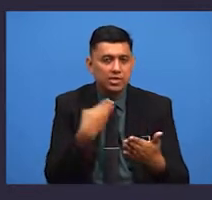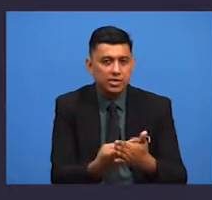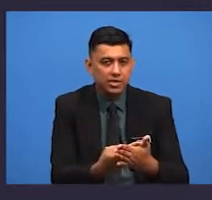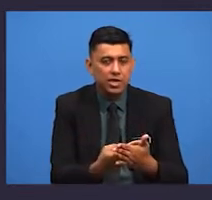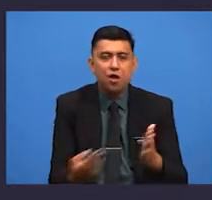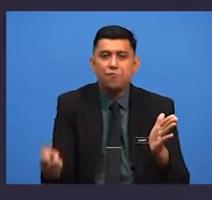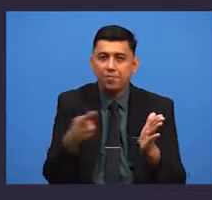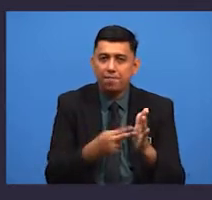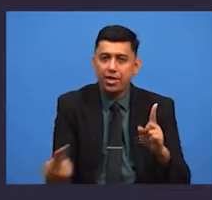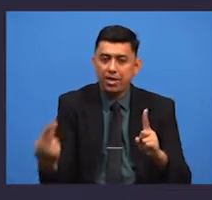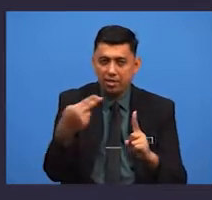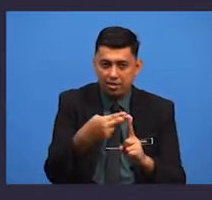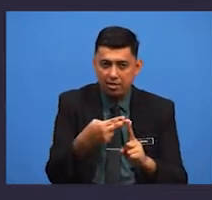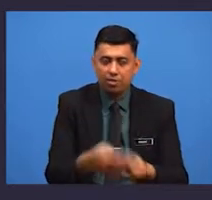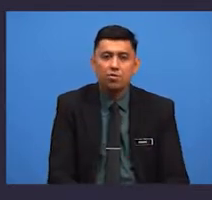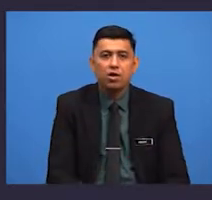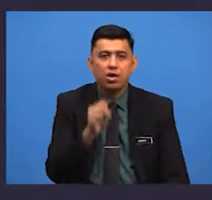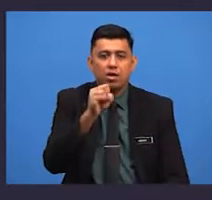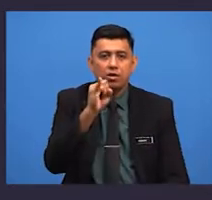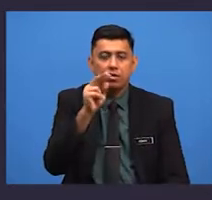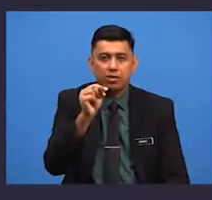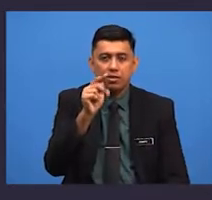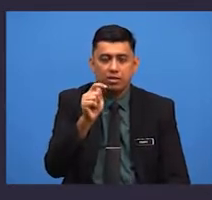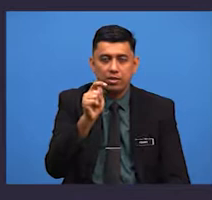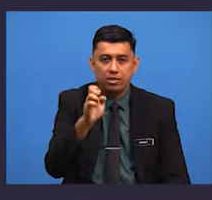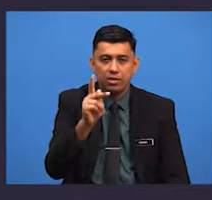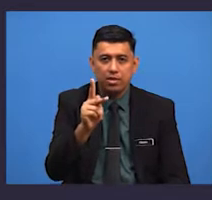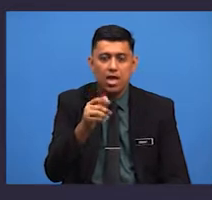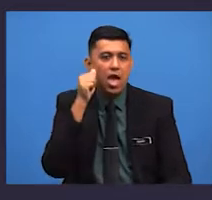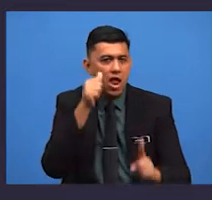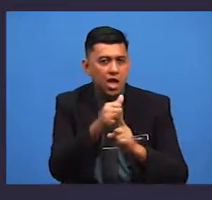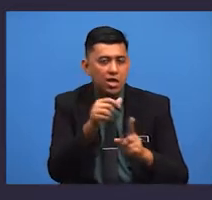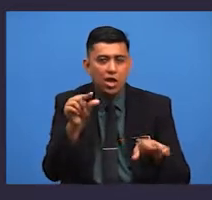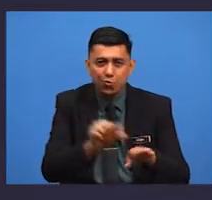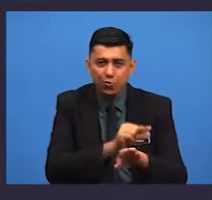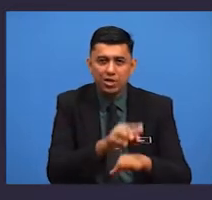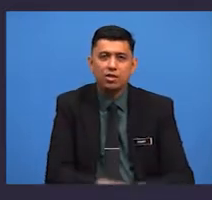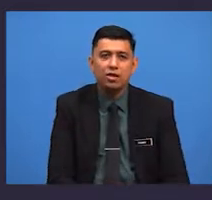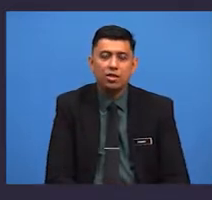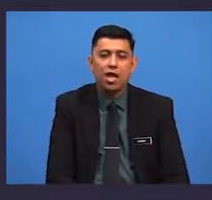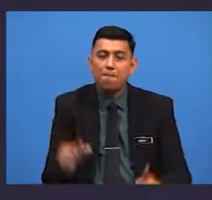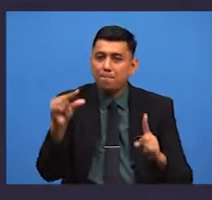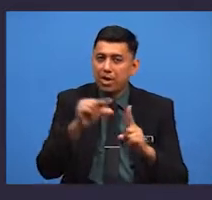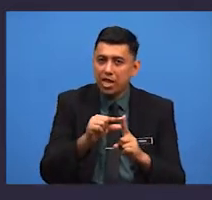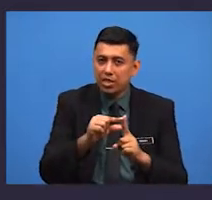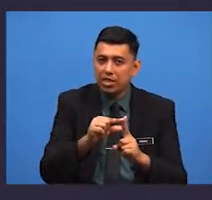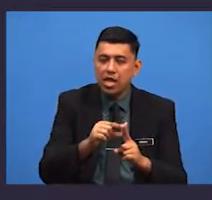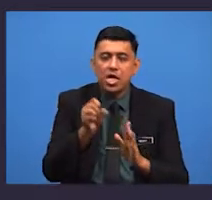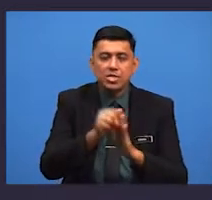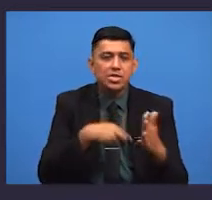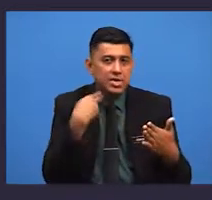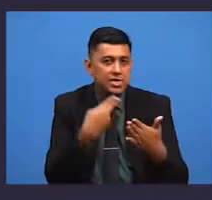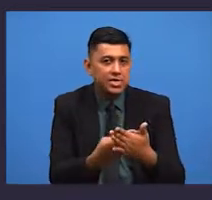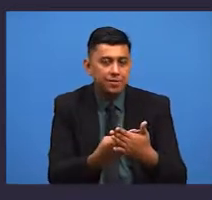sehingga repeat until, sinteks atau arahan yang digunakan adalah